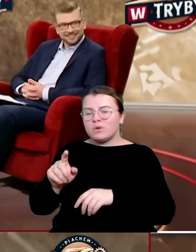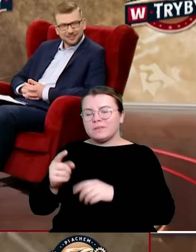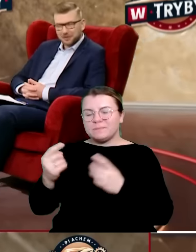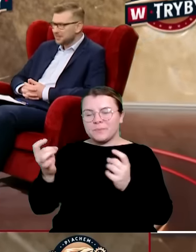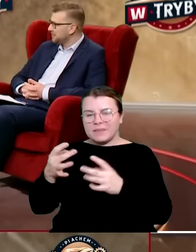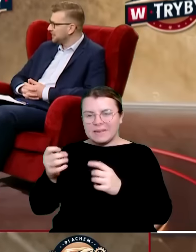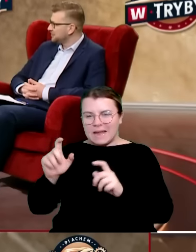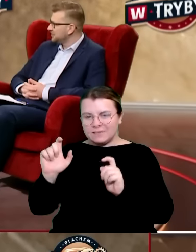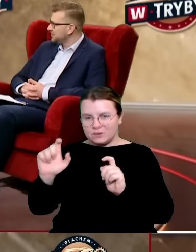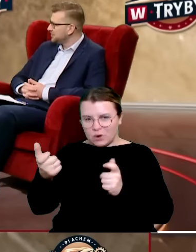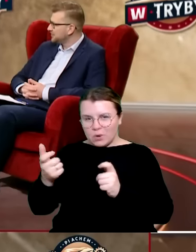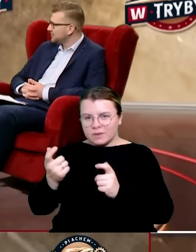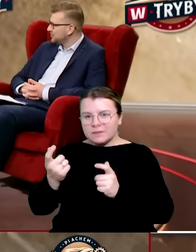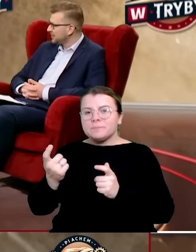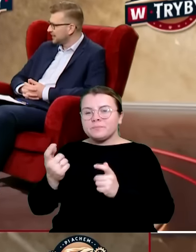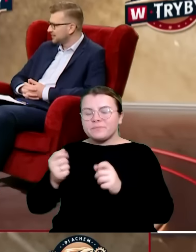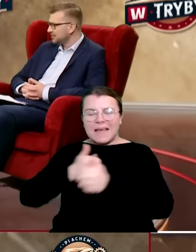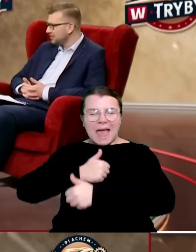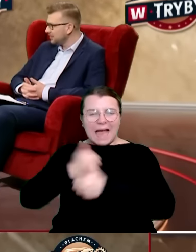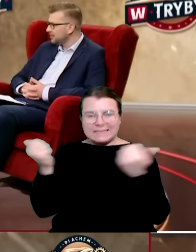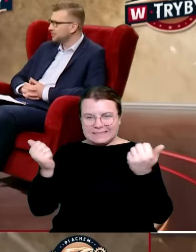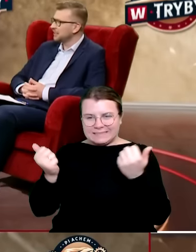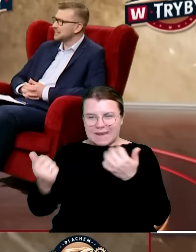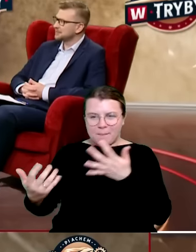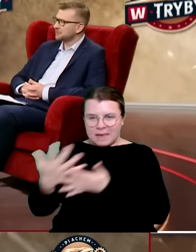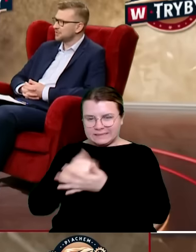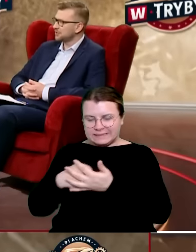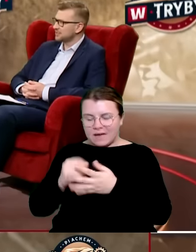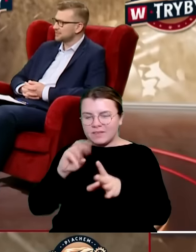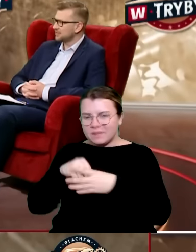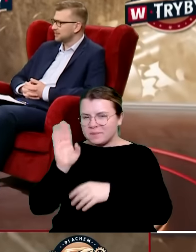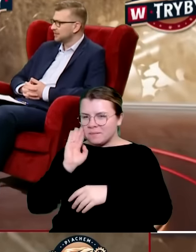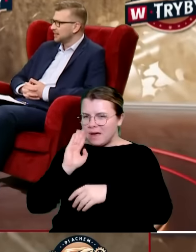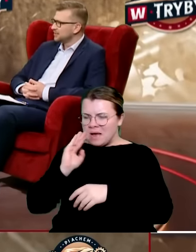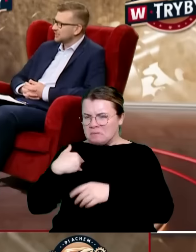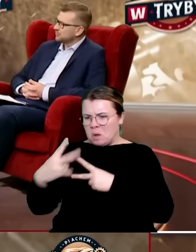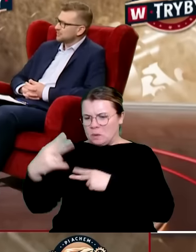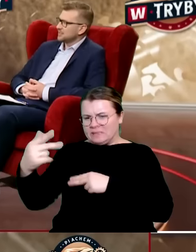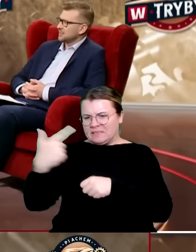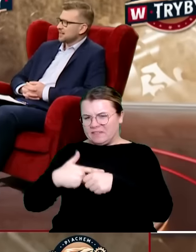lata. Dokładnie chyba tam 10 czy 20 lat. No to tutaj jest skrócony czas do